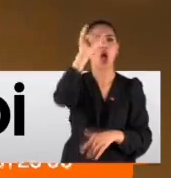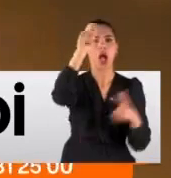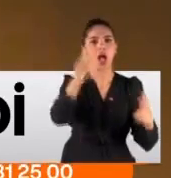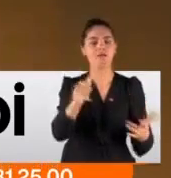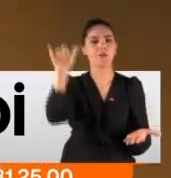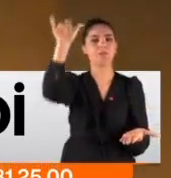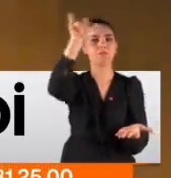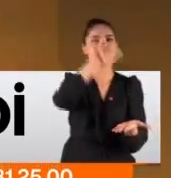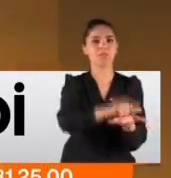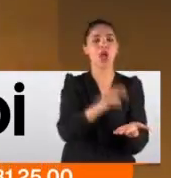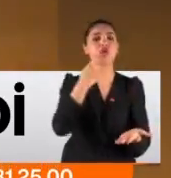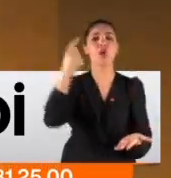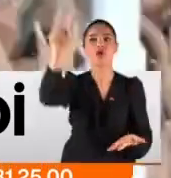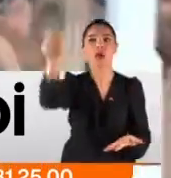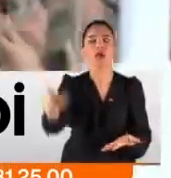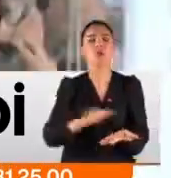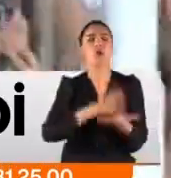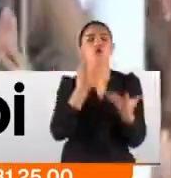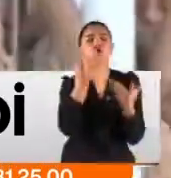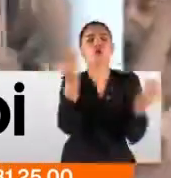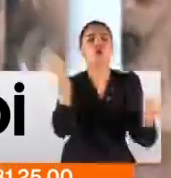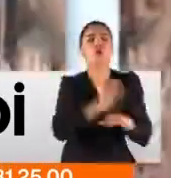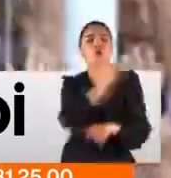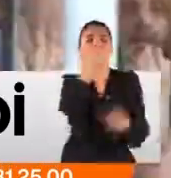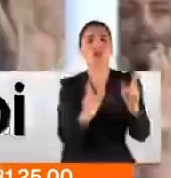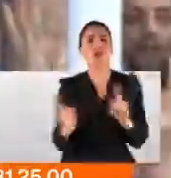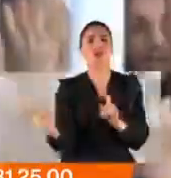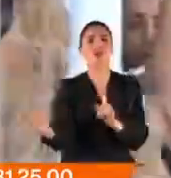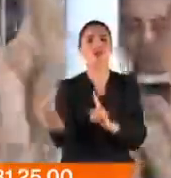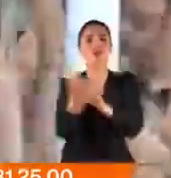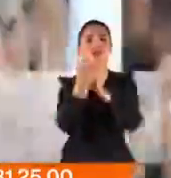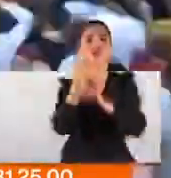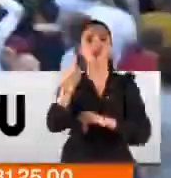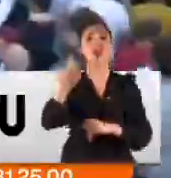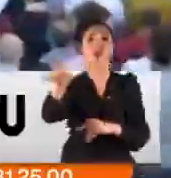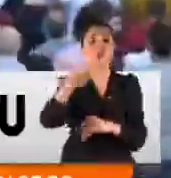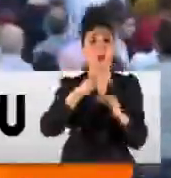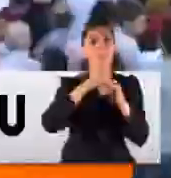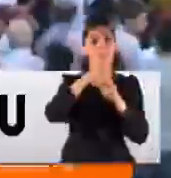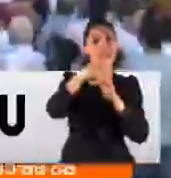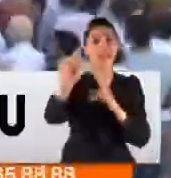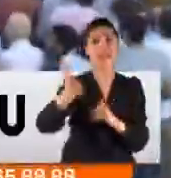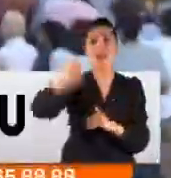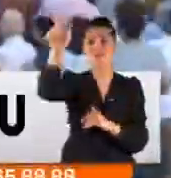indi. Erdoğan'ı binlerce vatandaş karşıladı. Millet başkanına siper oldu.